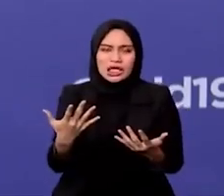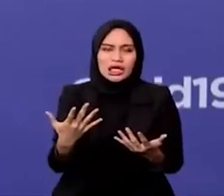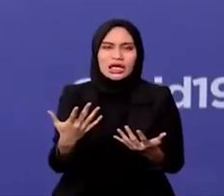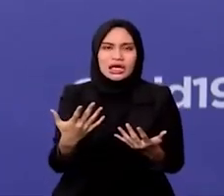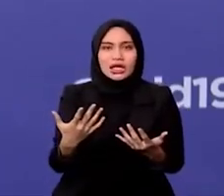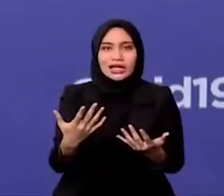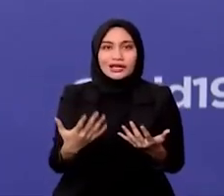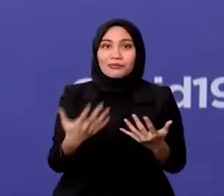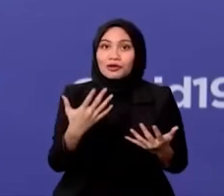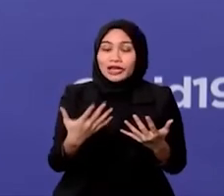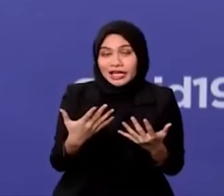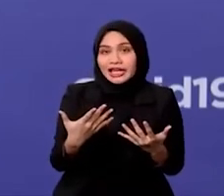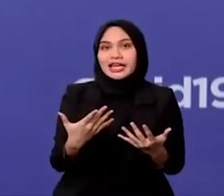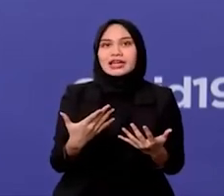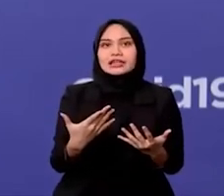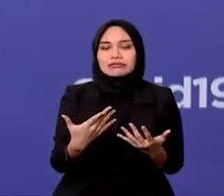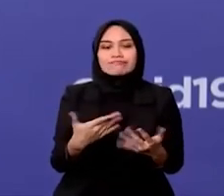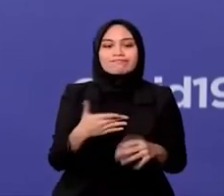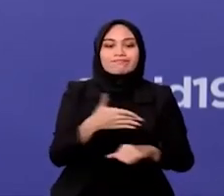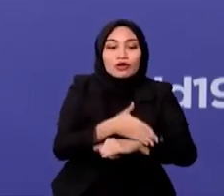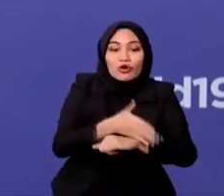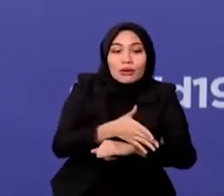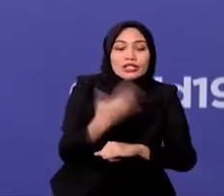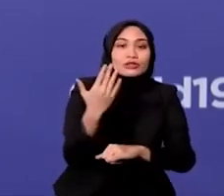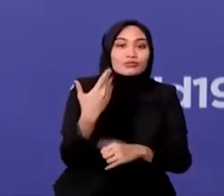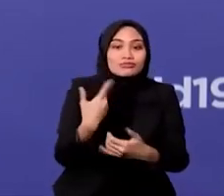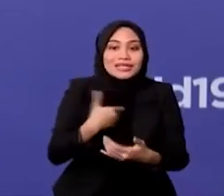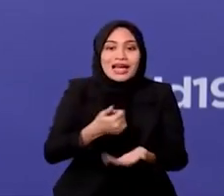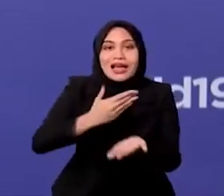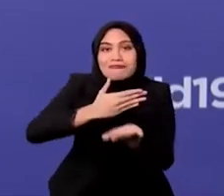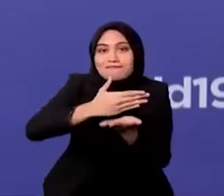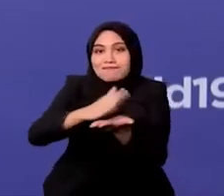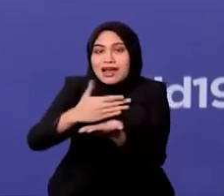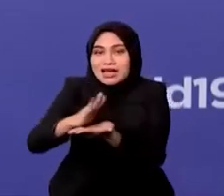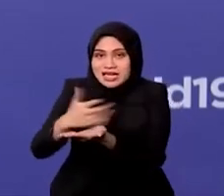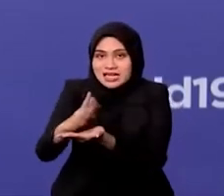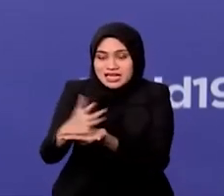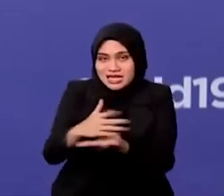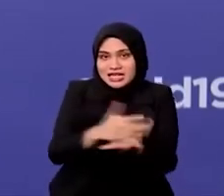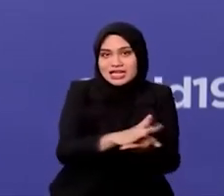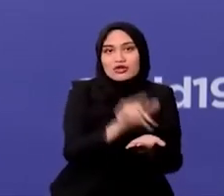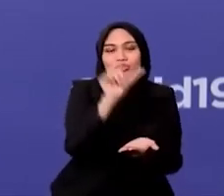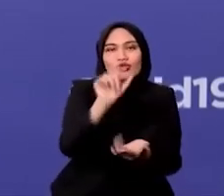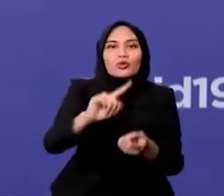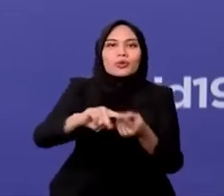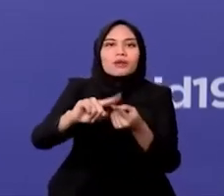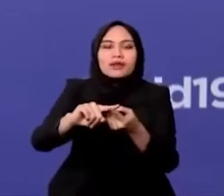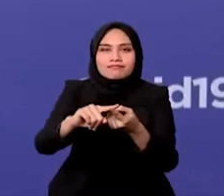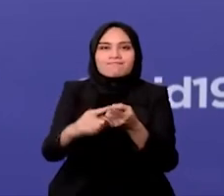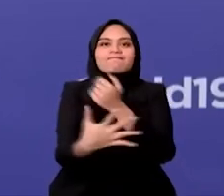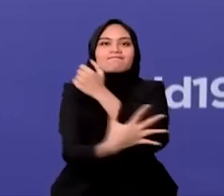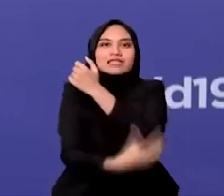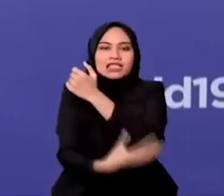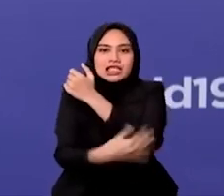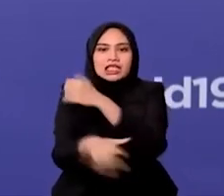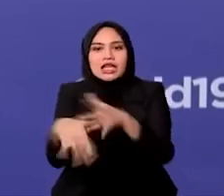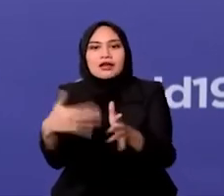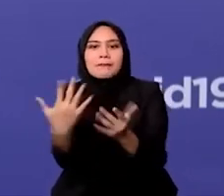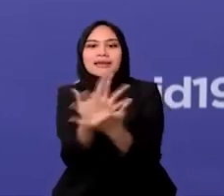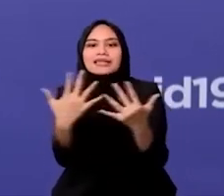sebaiknya sebanyak mungkin daging kurban itu kita berikan kepada fakir Kin dan masyarakat yang